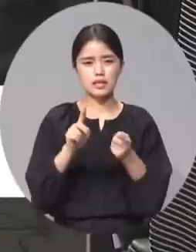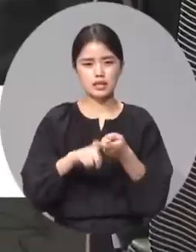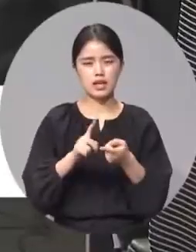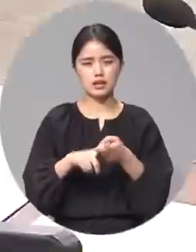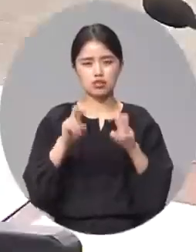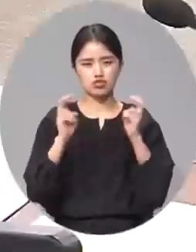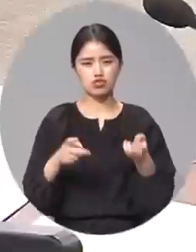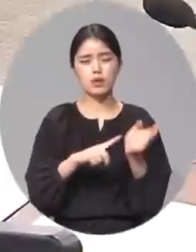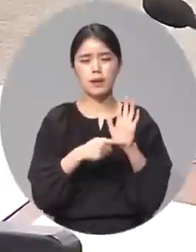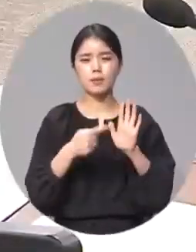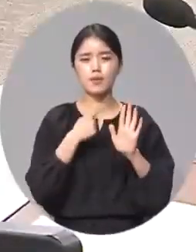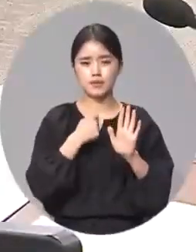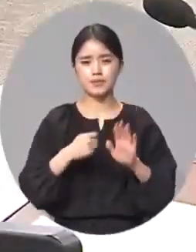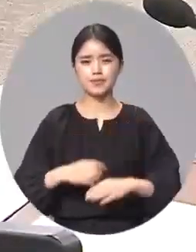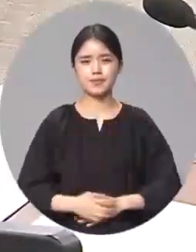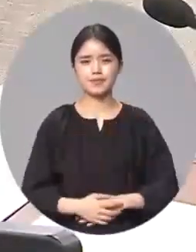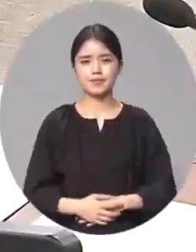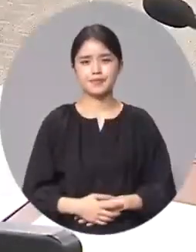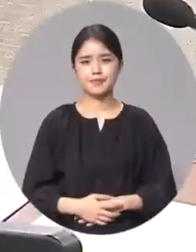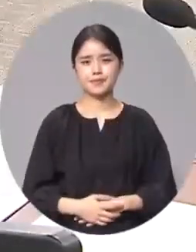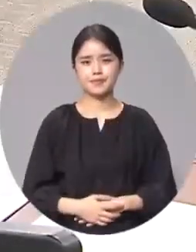발표가 있었습니다 정보과 소식이었습니다